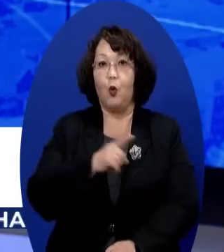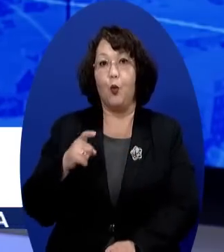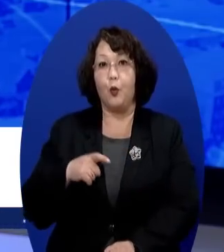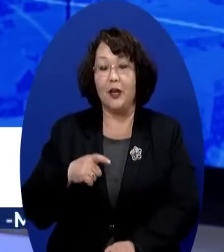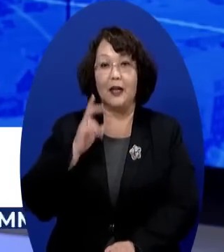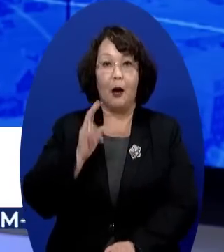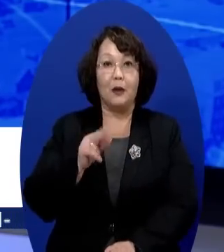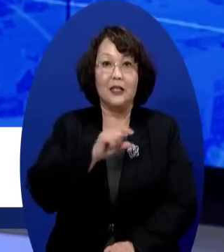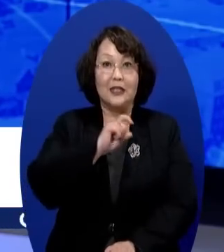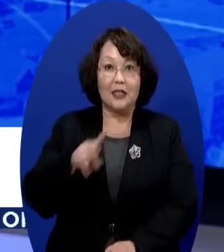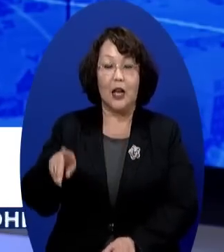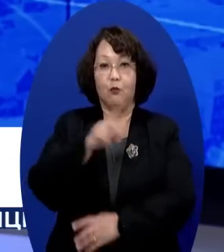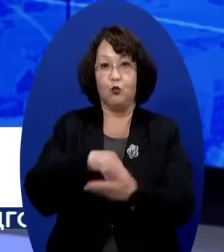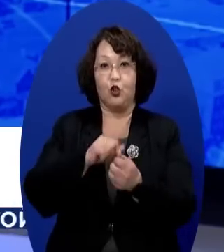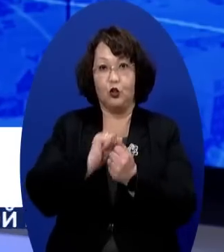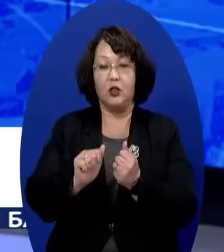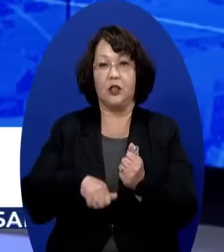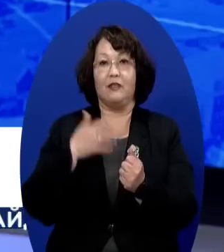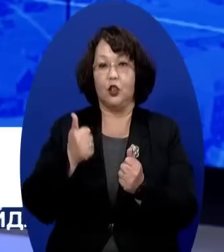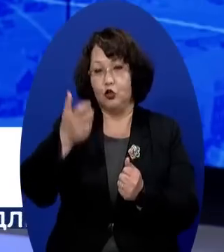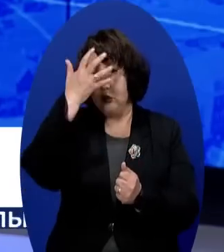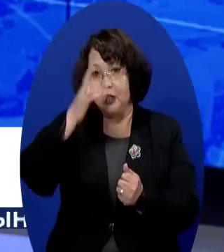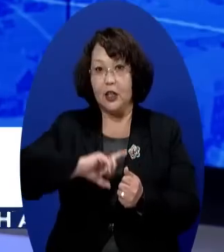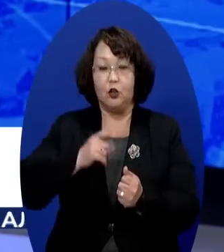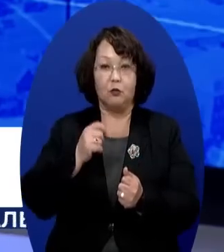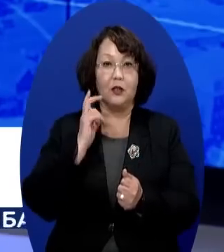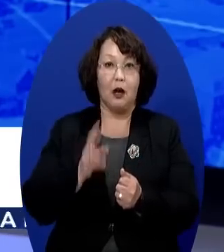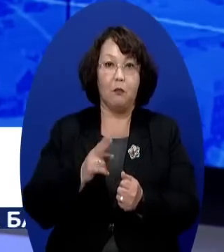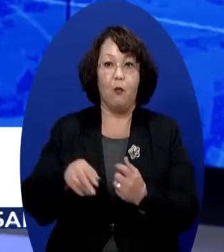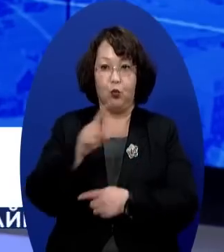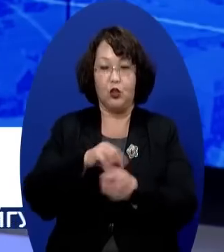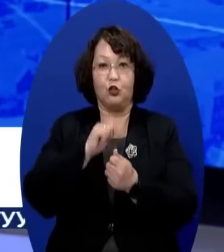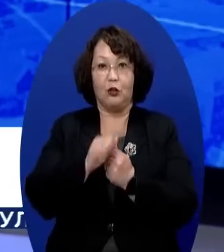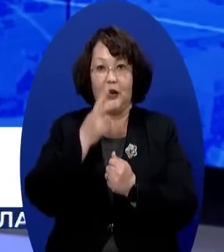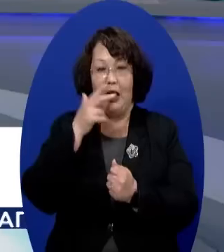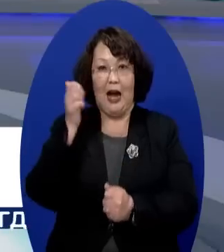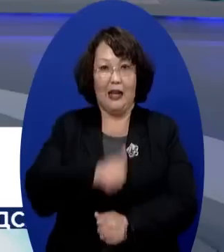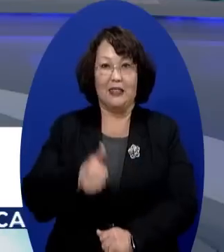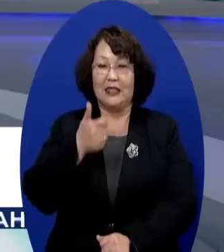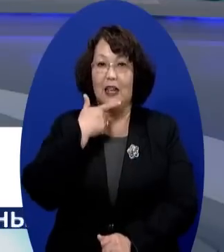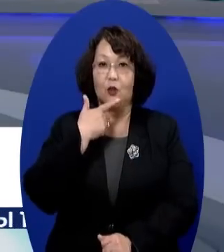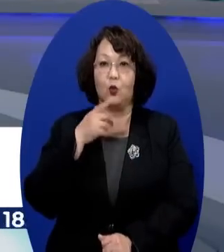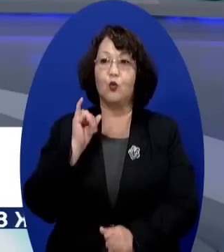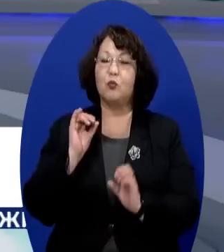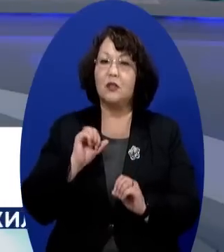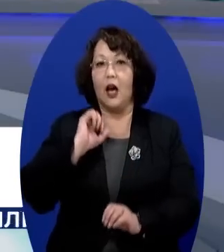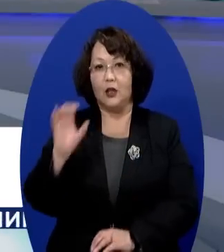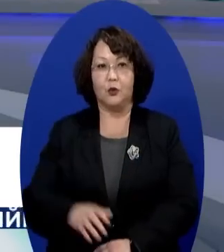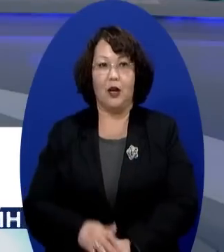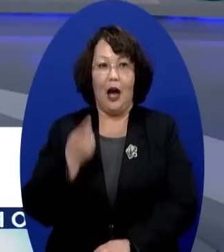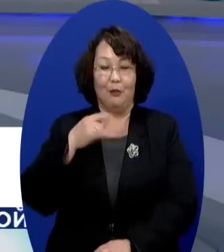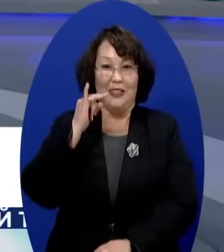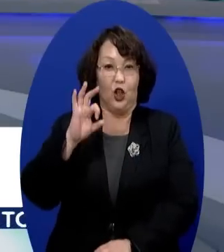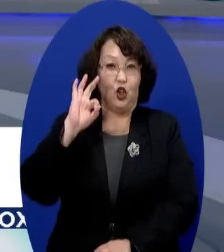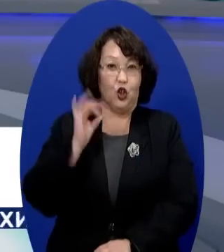зээлийн иргэн төлөлт их идэвхтэй байна л да. Харин төрийн өмчт компаниудын иргэн төлөлт хангалтгүй байгаагийн шалтгаан нь юу вэ? За хамгийн хүртээ хоёр